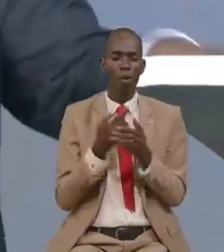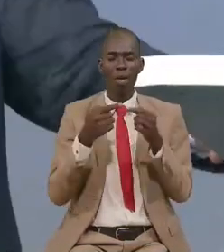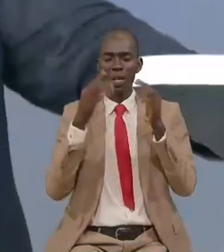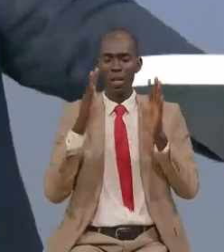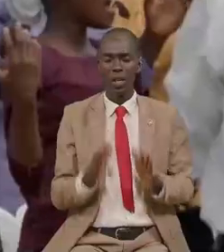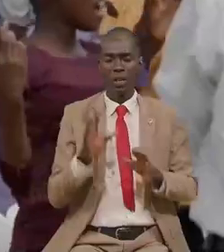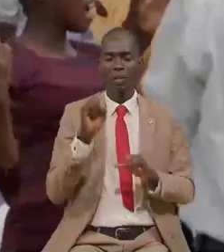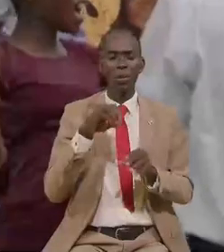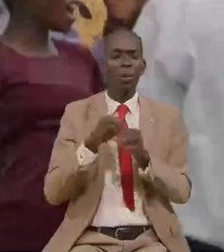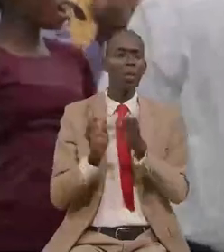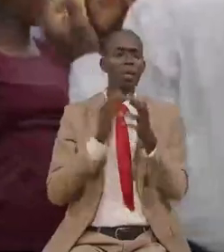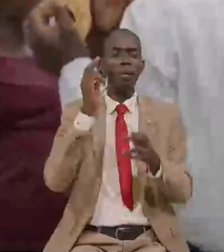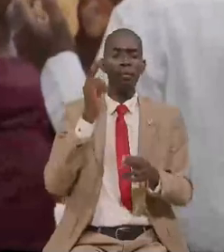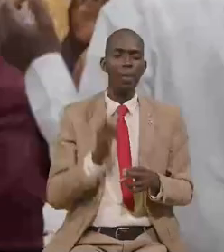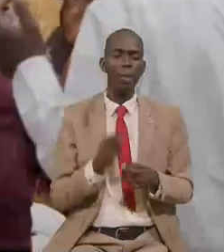de Jésus.